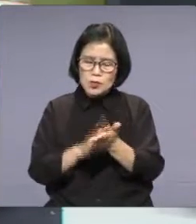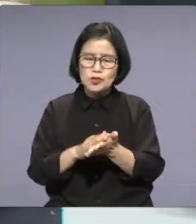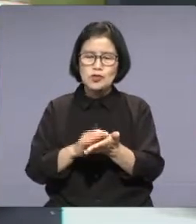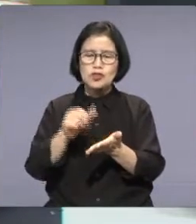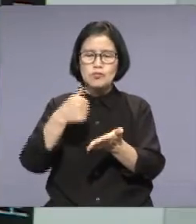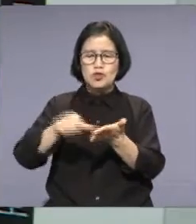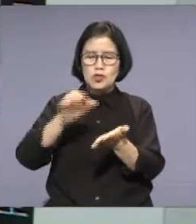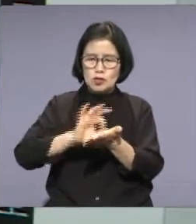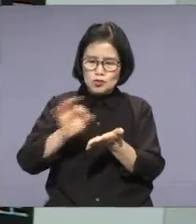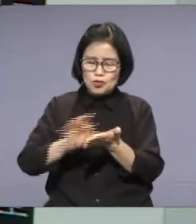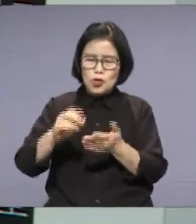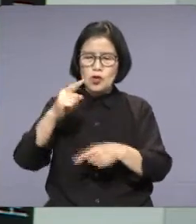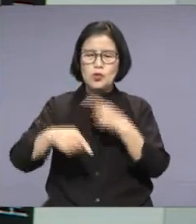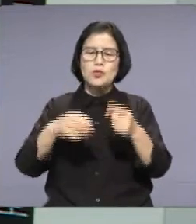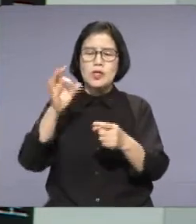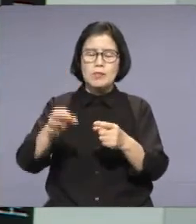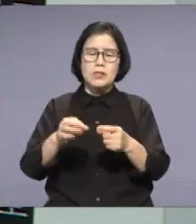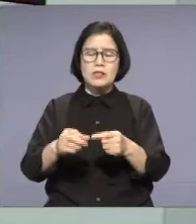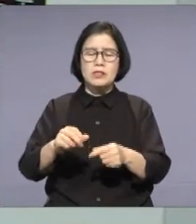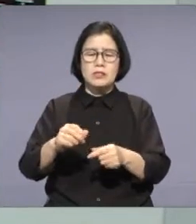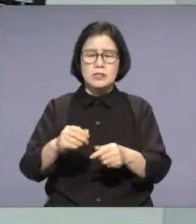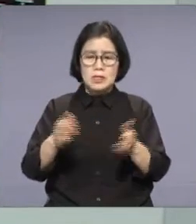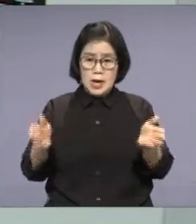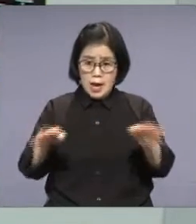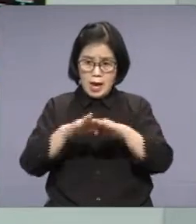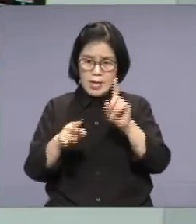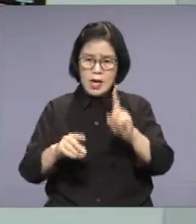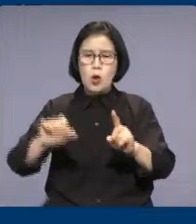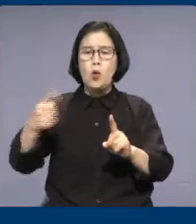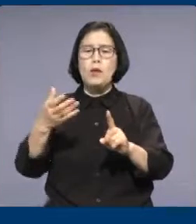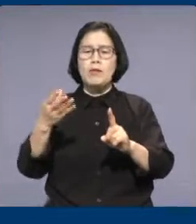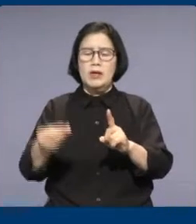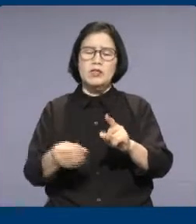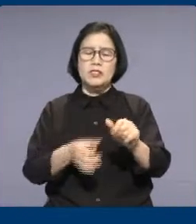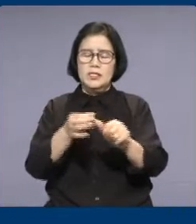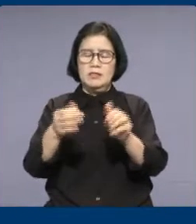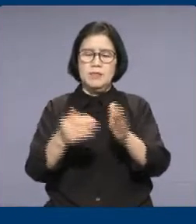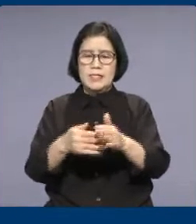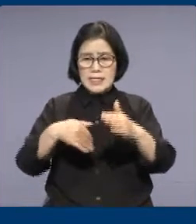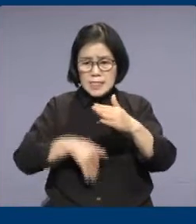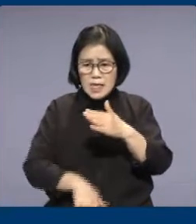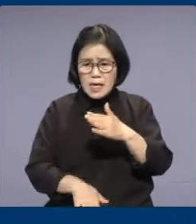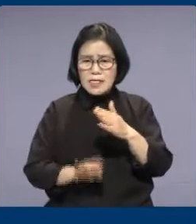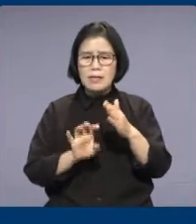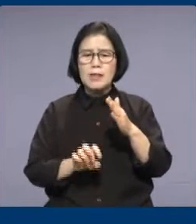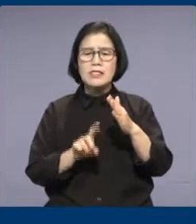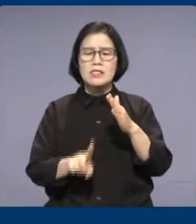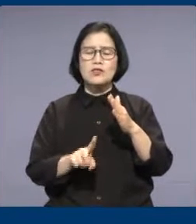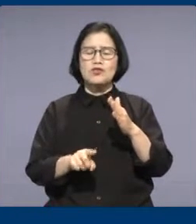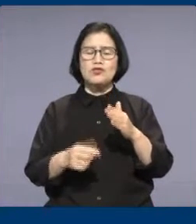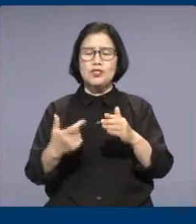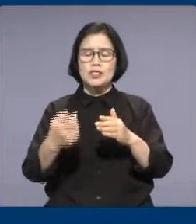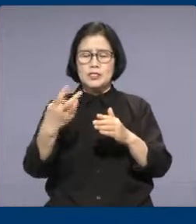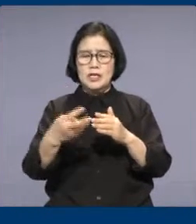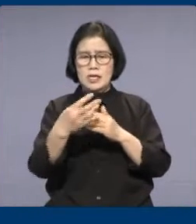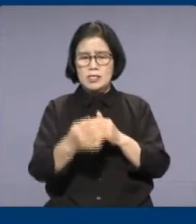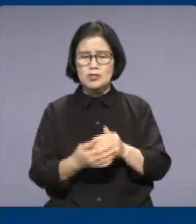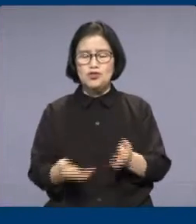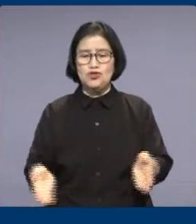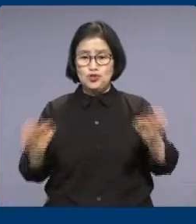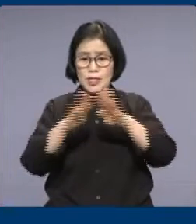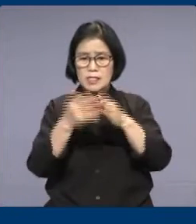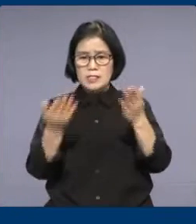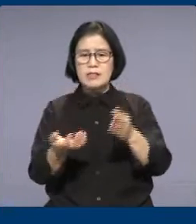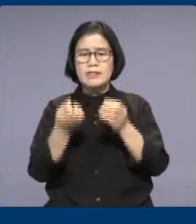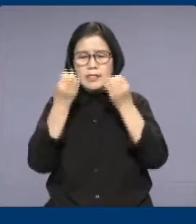구비 교체비를 단지당 최대 500만 원 지급했습니다. 지하에 있던 41곳 등 63개 단지는 휴게시설을